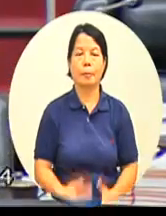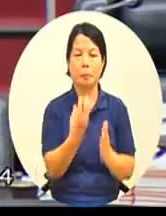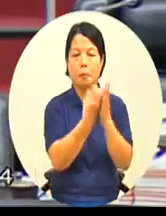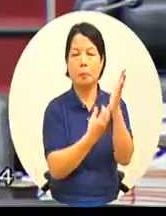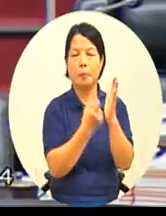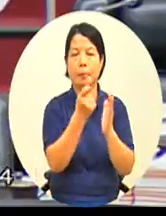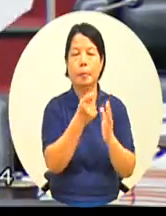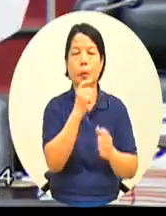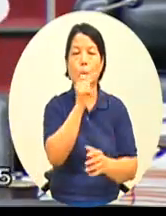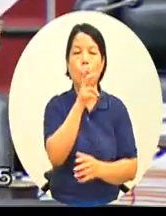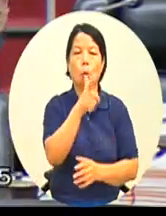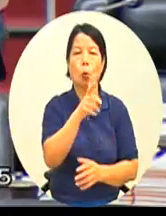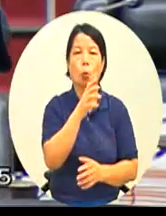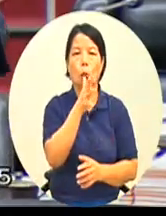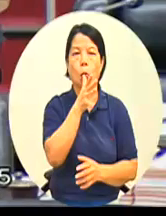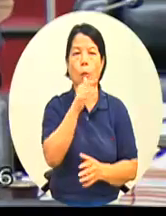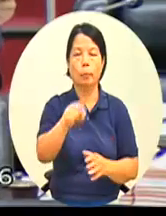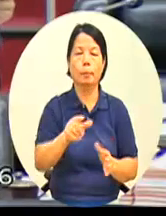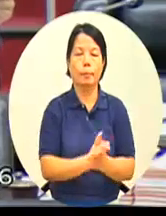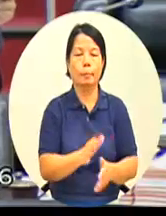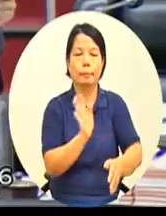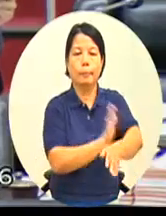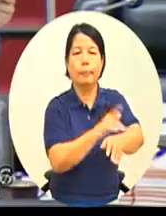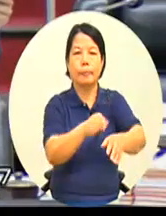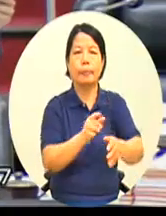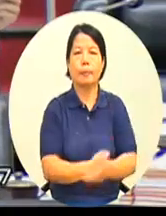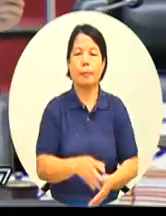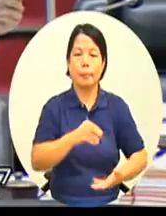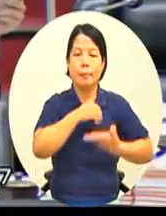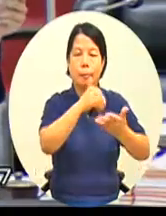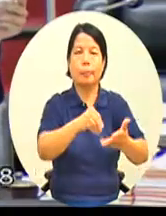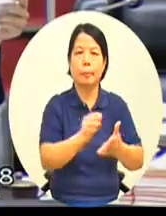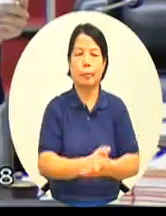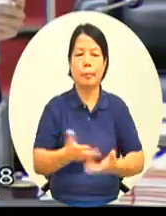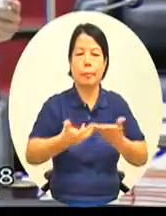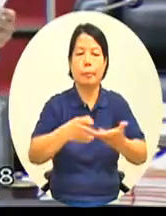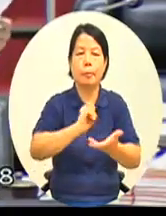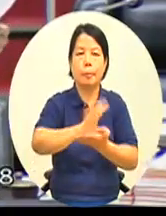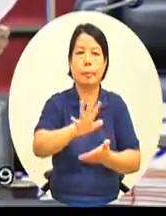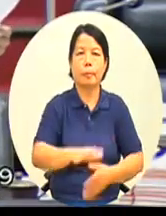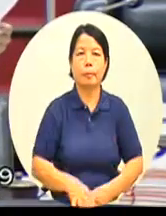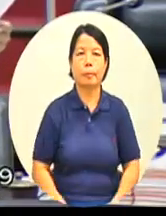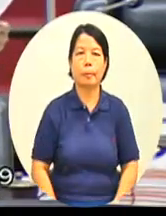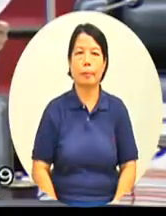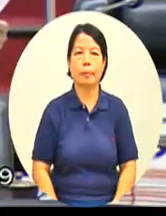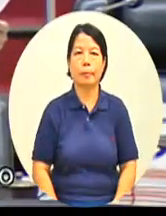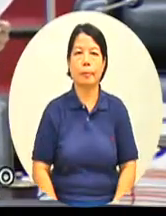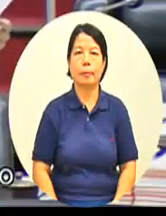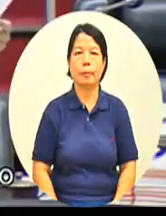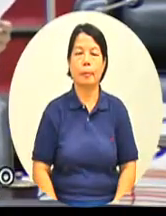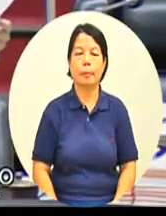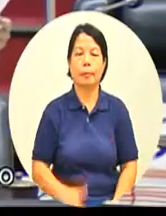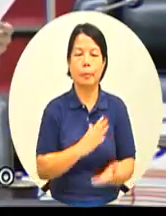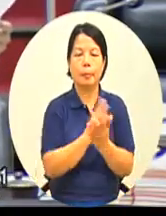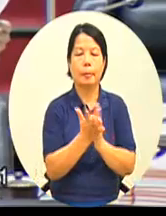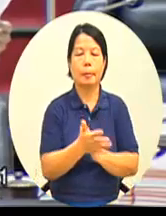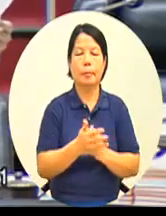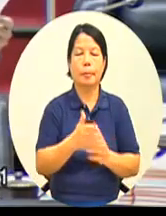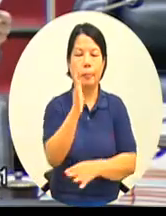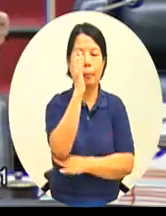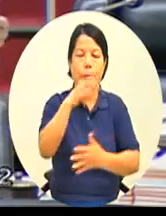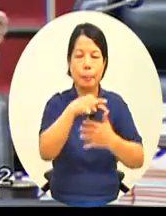下。左边呢是你们提出来的业务报告的这个七大有感的政